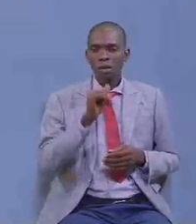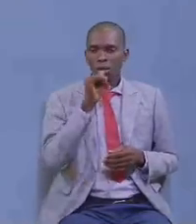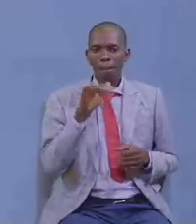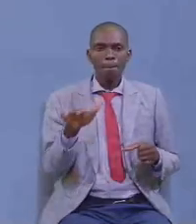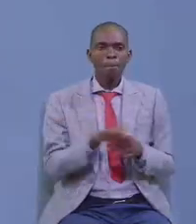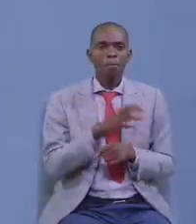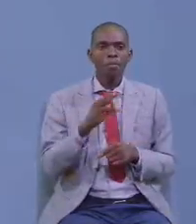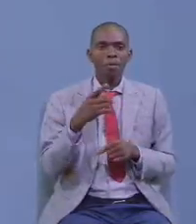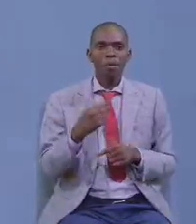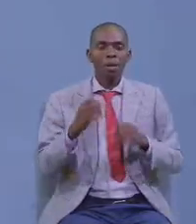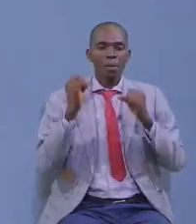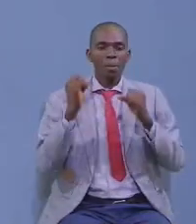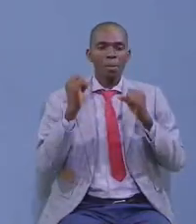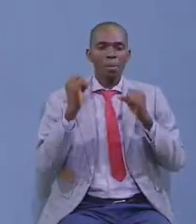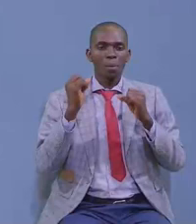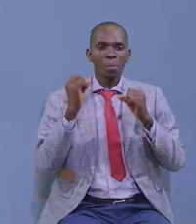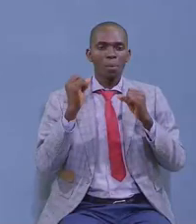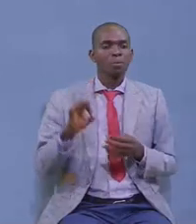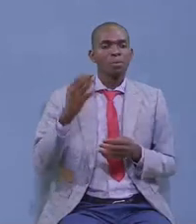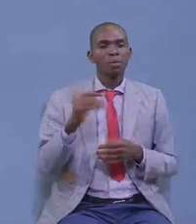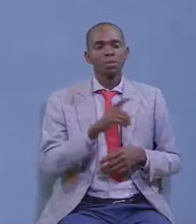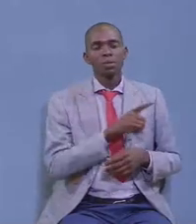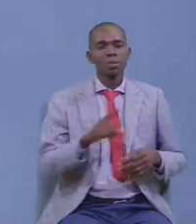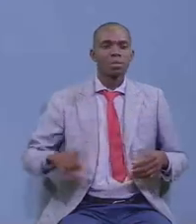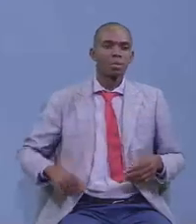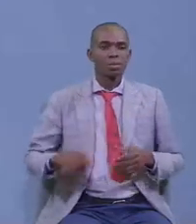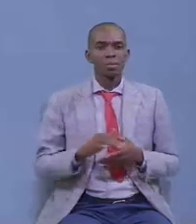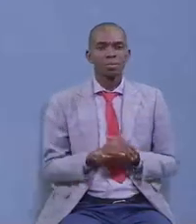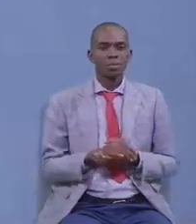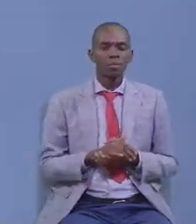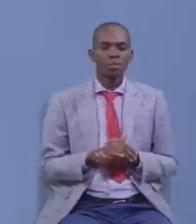je suis rempli de l'Esprit et de la puissance de Dieu.